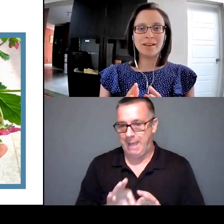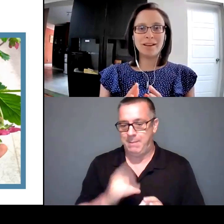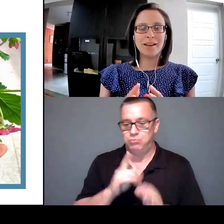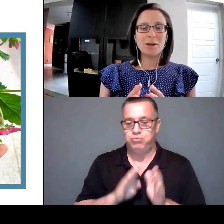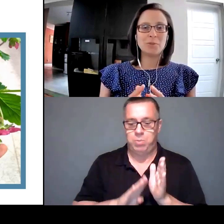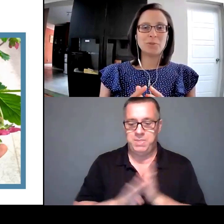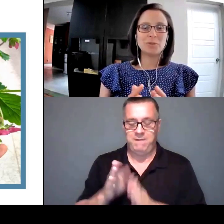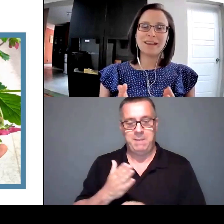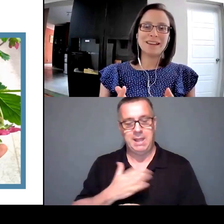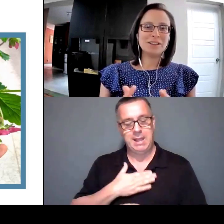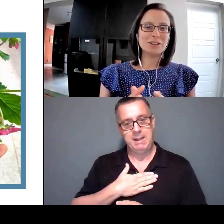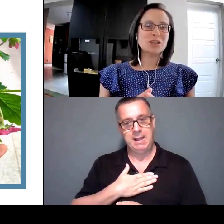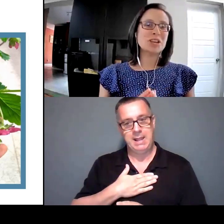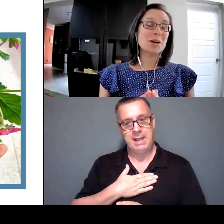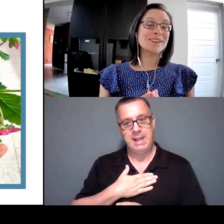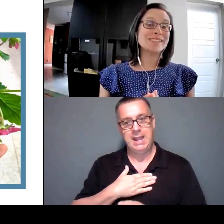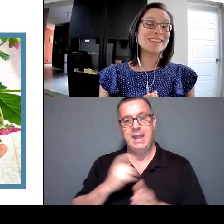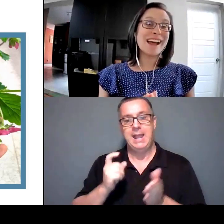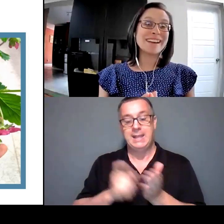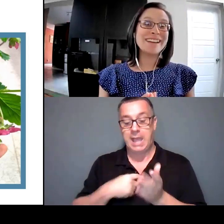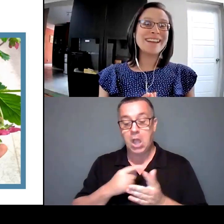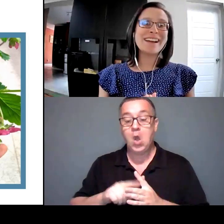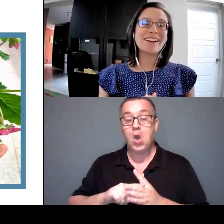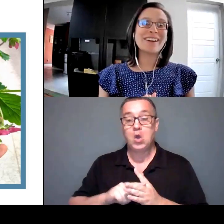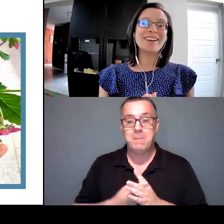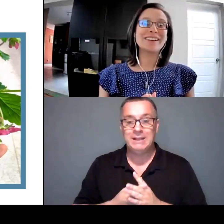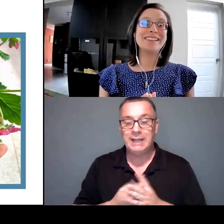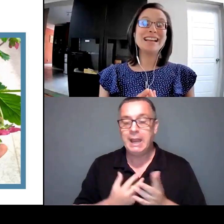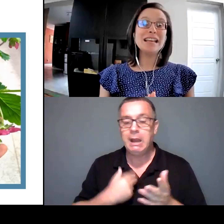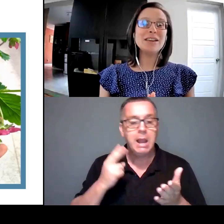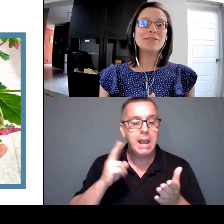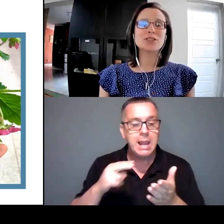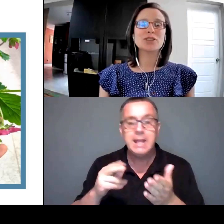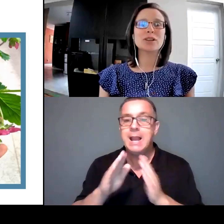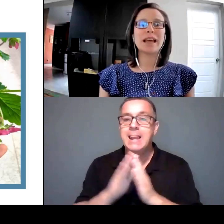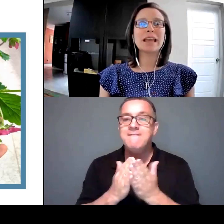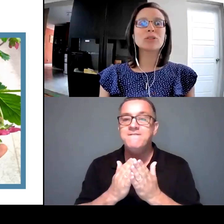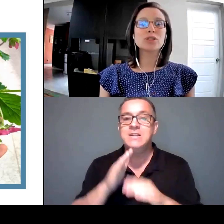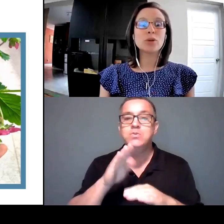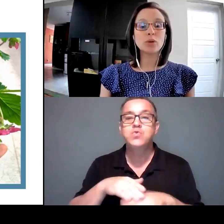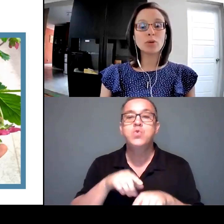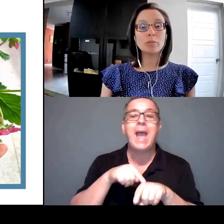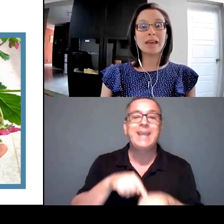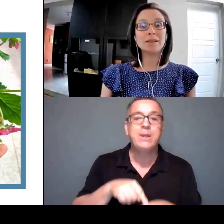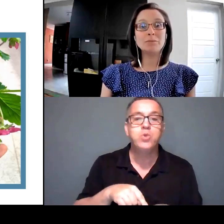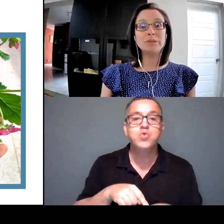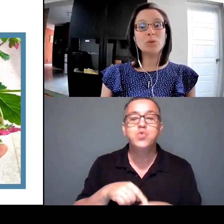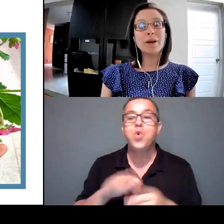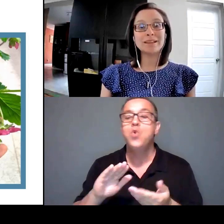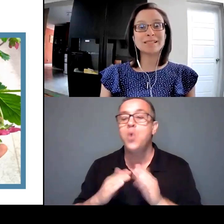développement. Puis, lorsque j'ai commencé à lire des livres sur l'agriculture